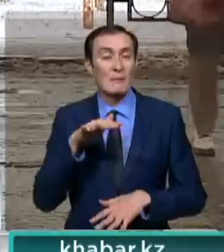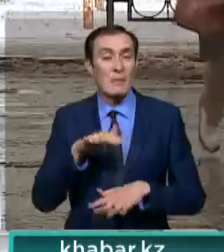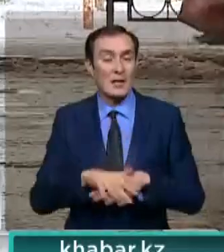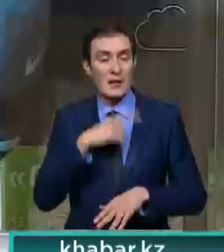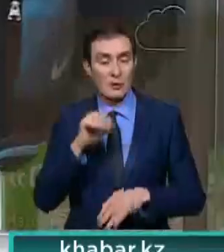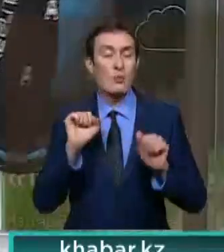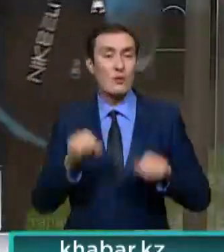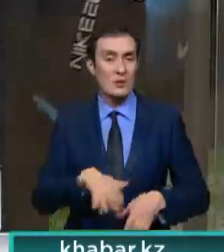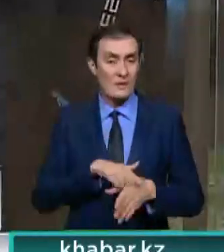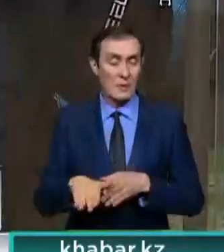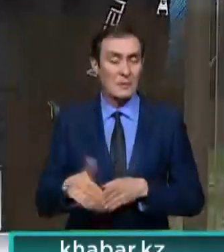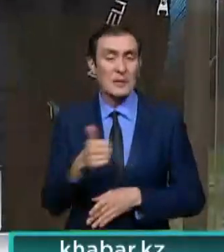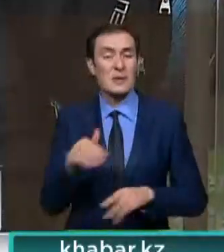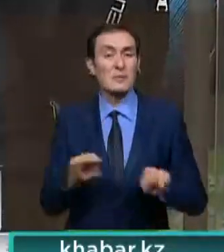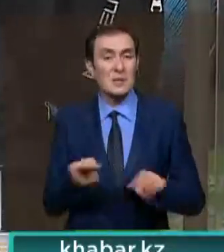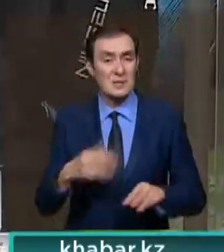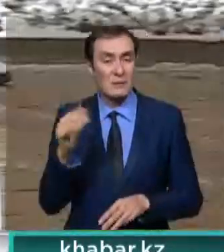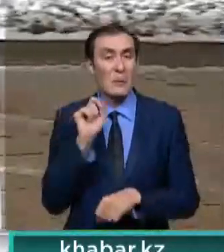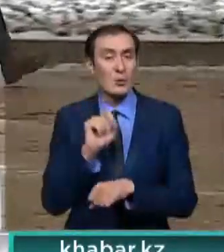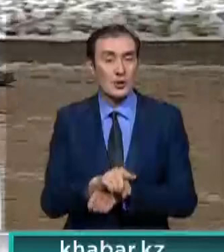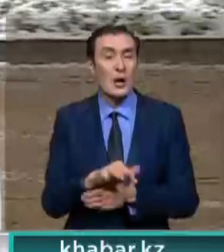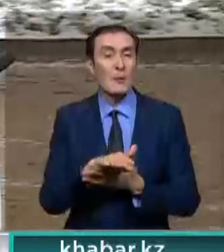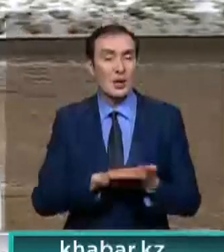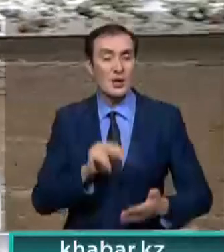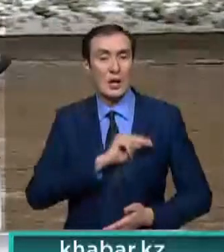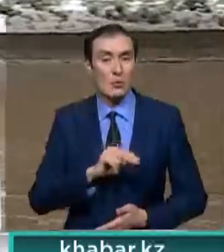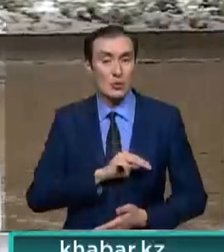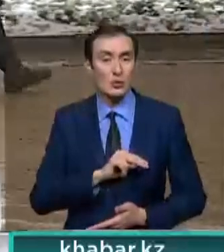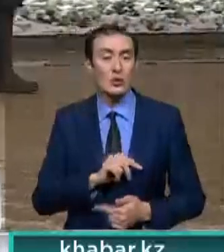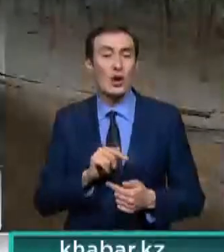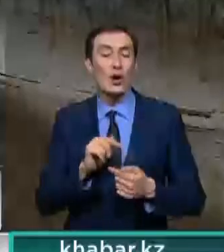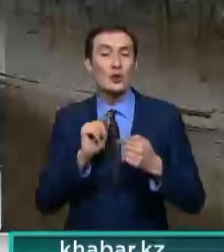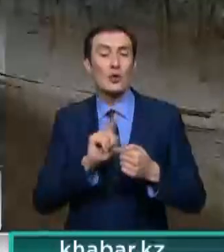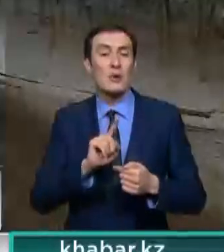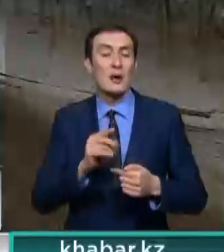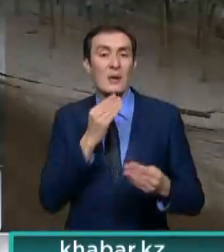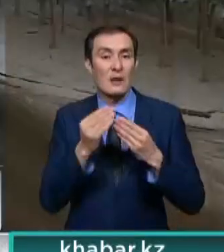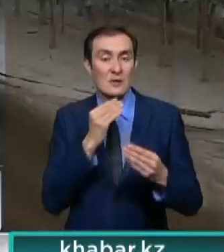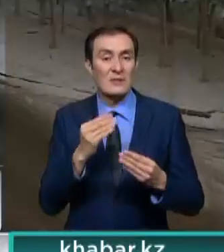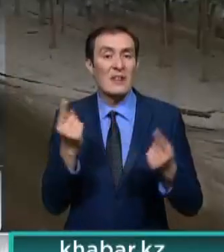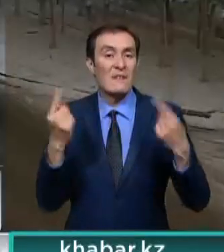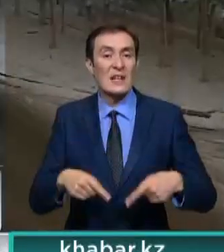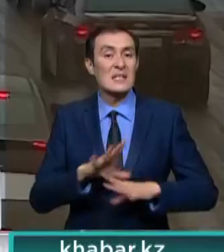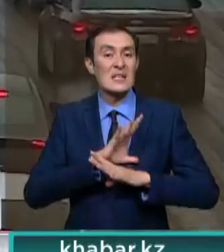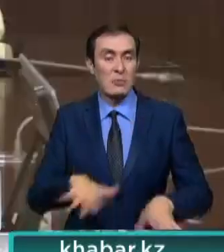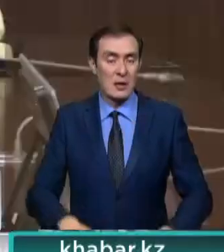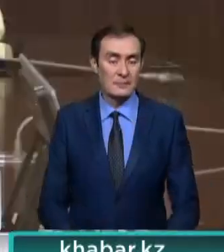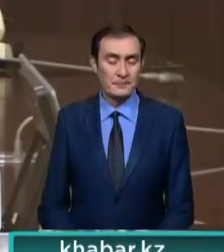задачей. Премьер-министр, в свою очередь, поручил продолжить работу по борьбе с продовольственной инфляцией.